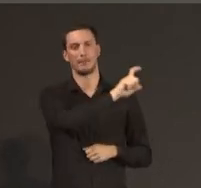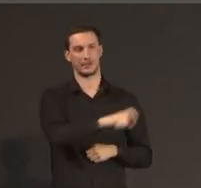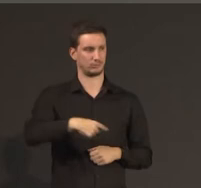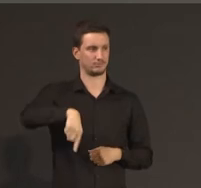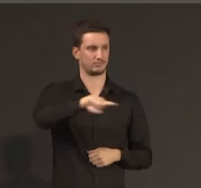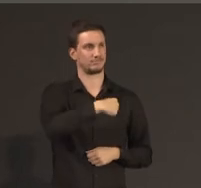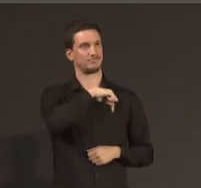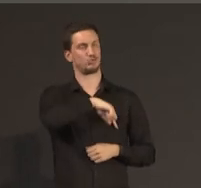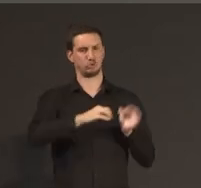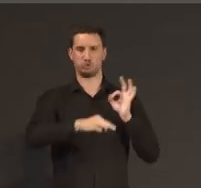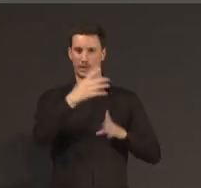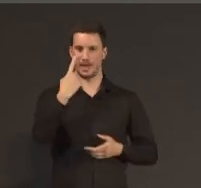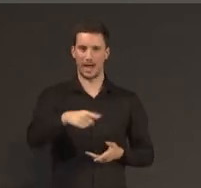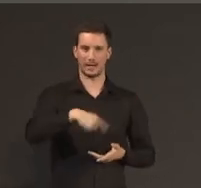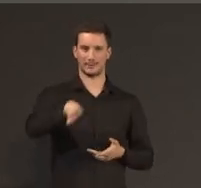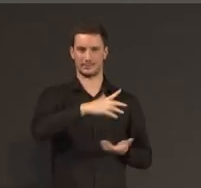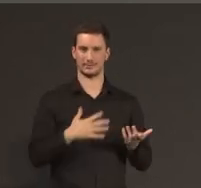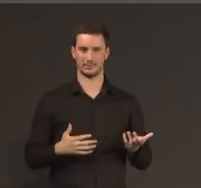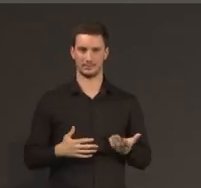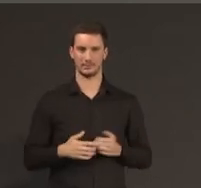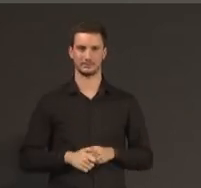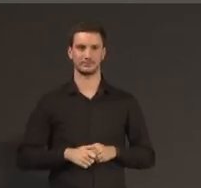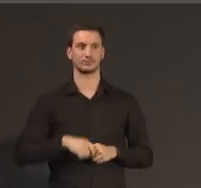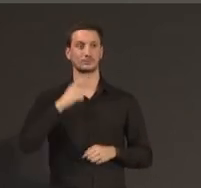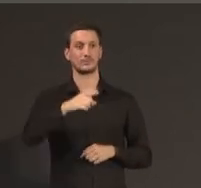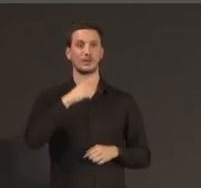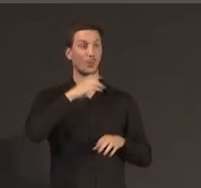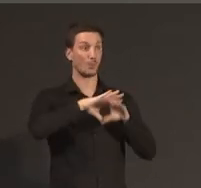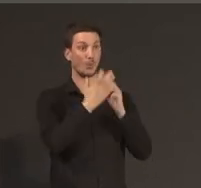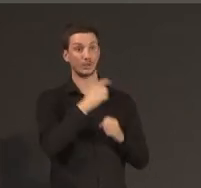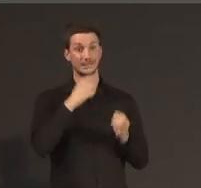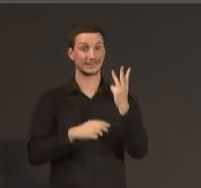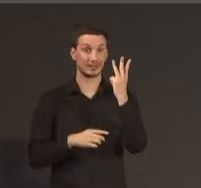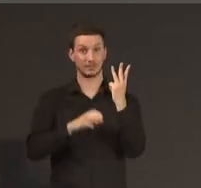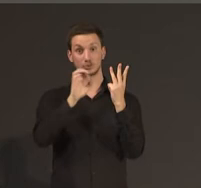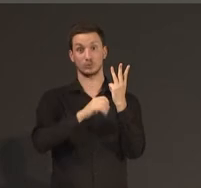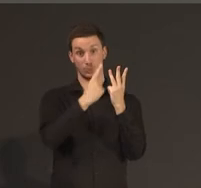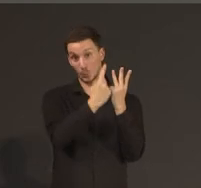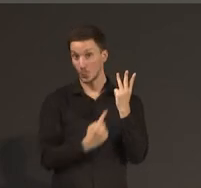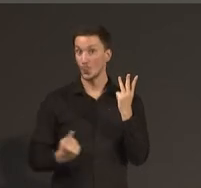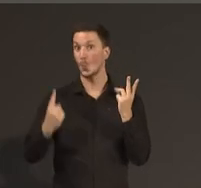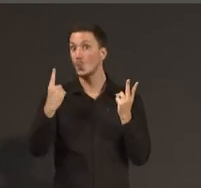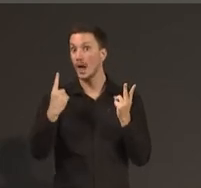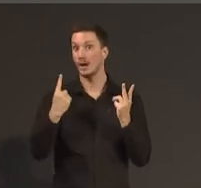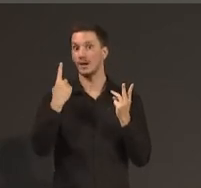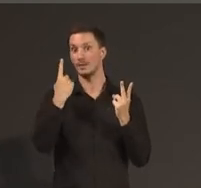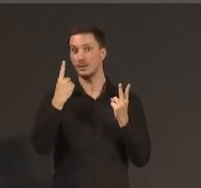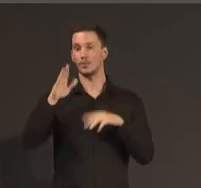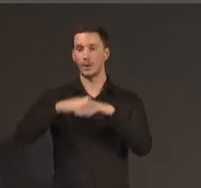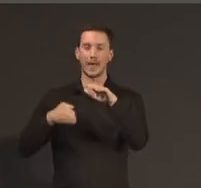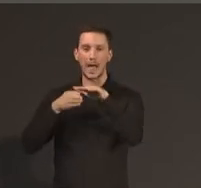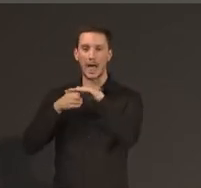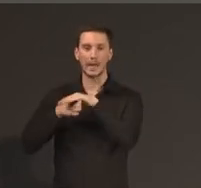afortunades. Penseu que en el món, de cada 3 persones, n'hi ha una que té accés als